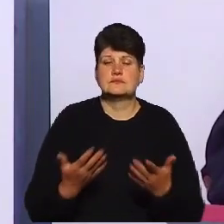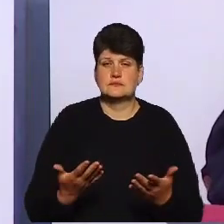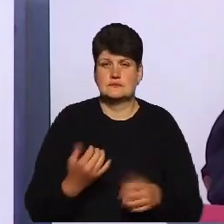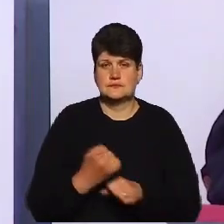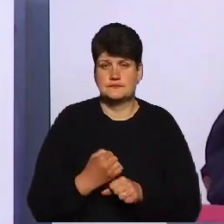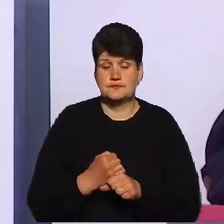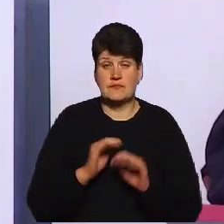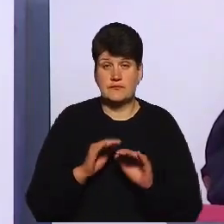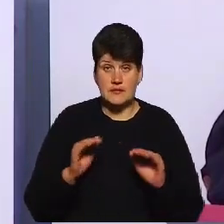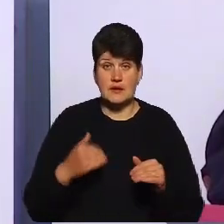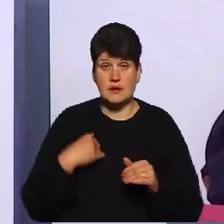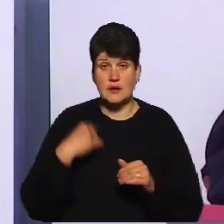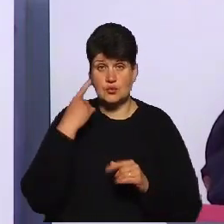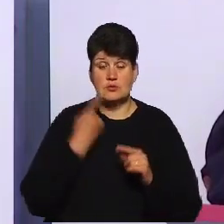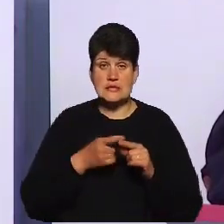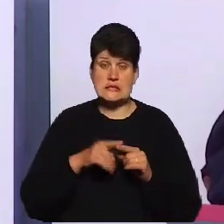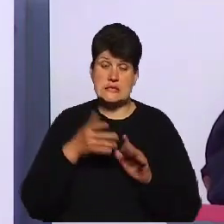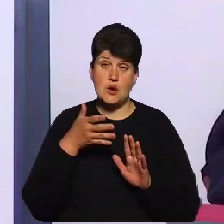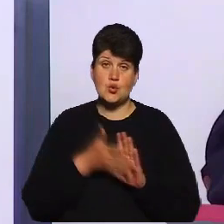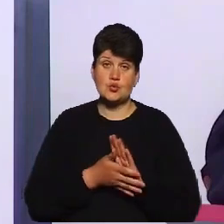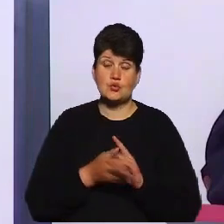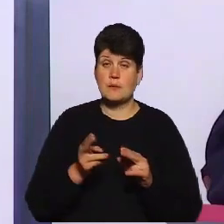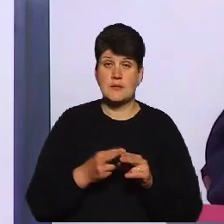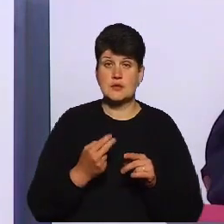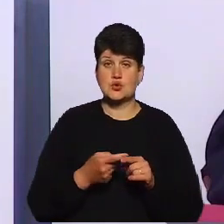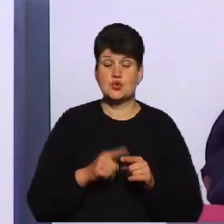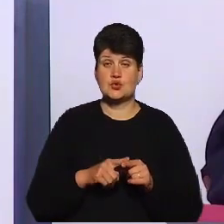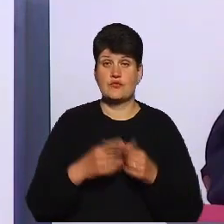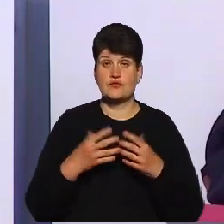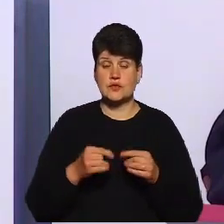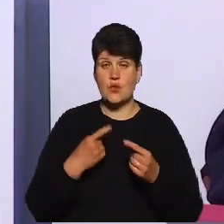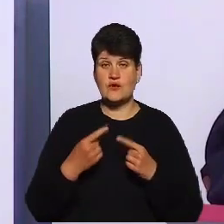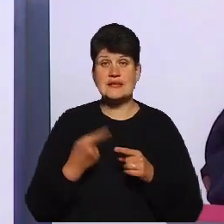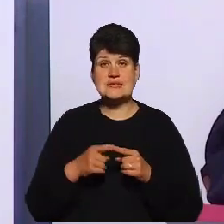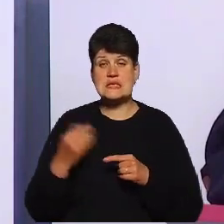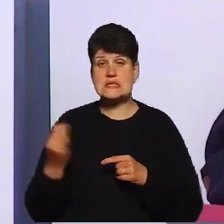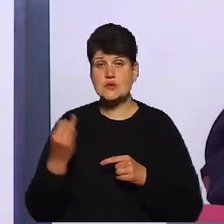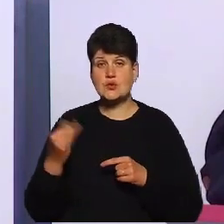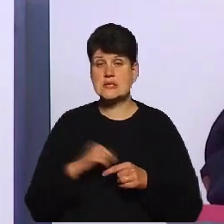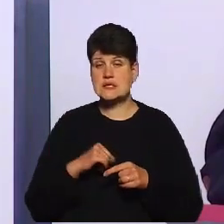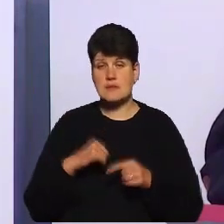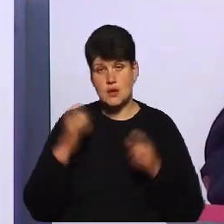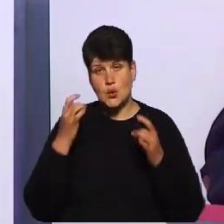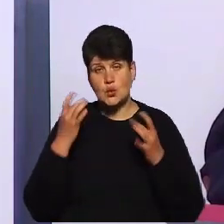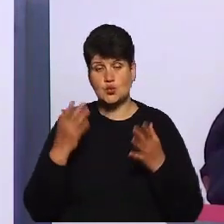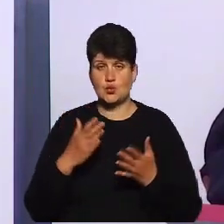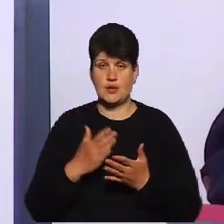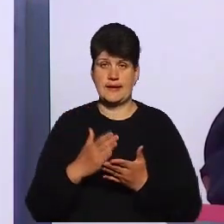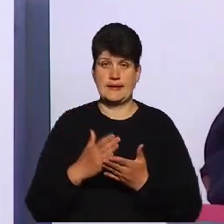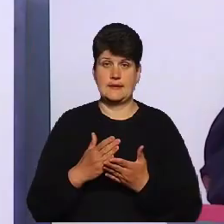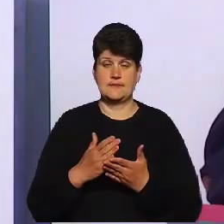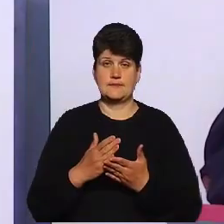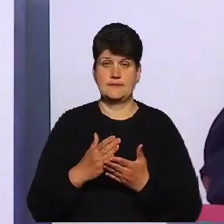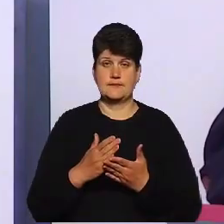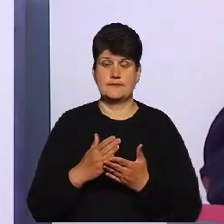думаю, це розуміють. Тому що без цього, як я вже говорив, це історія, це саме і культура є, що... І в нас